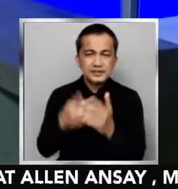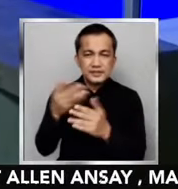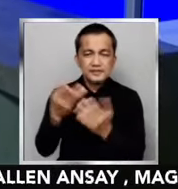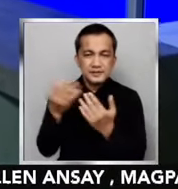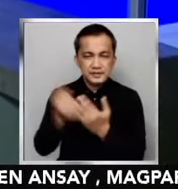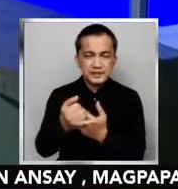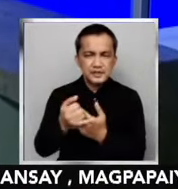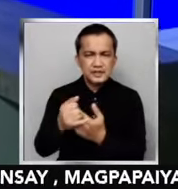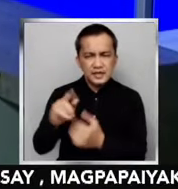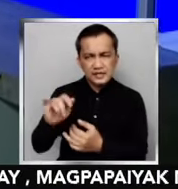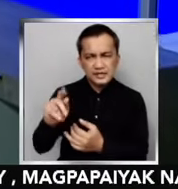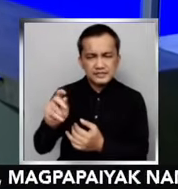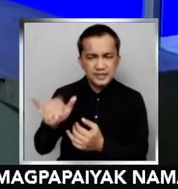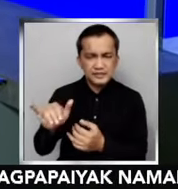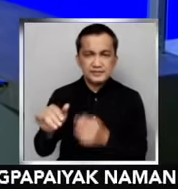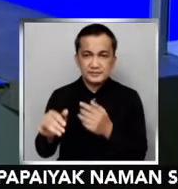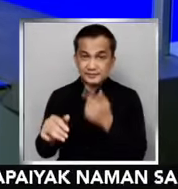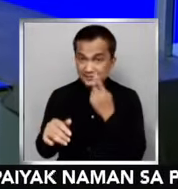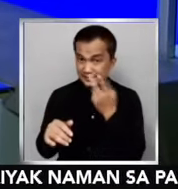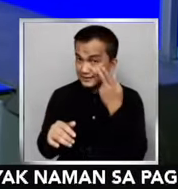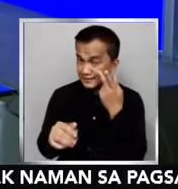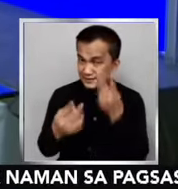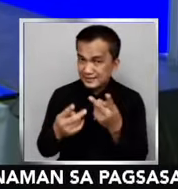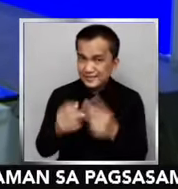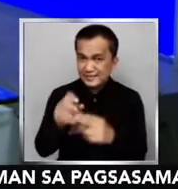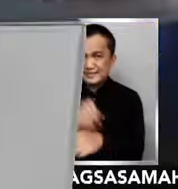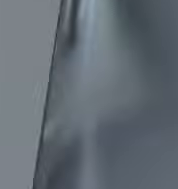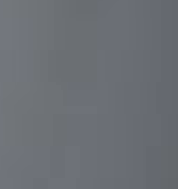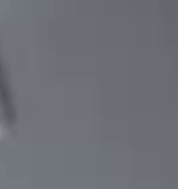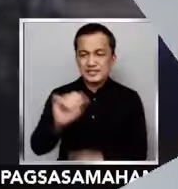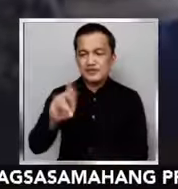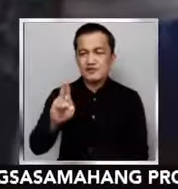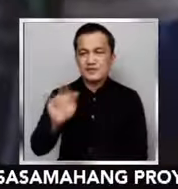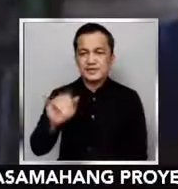ansay silipin natin yyan sa chik ni obre